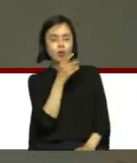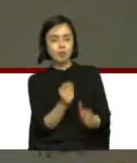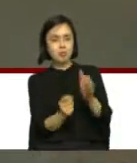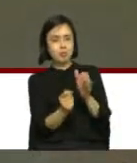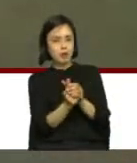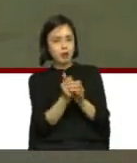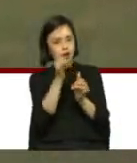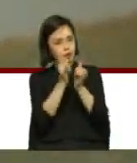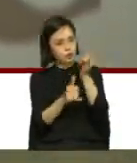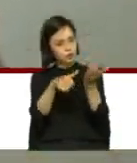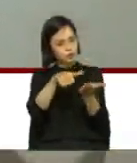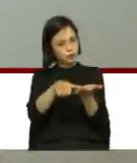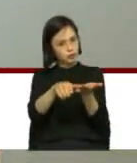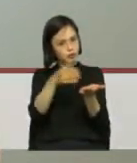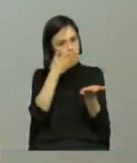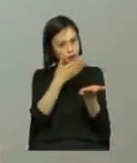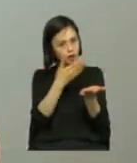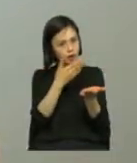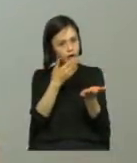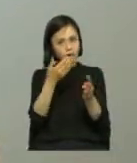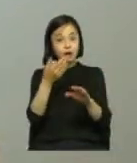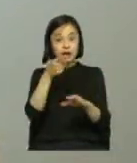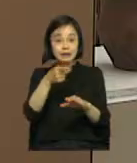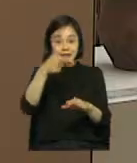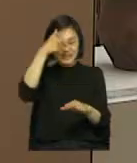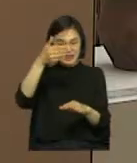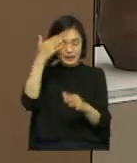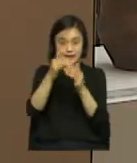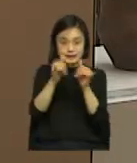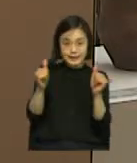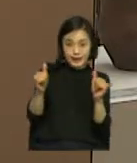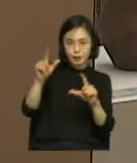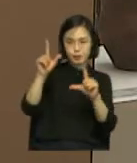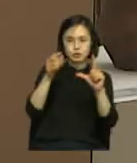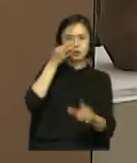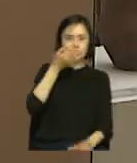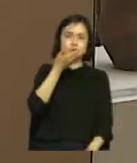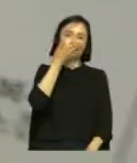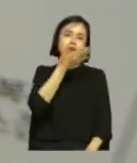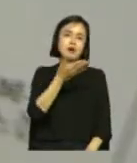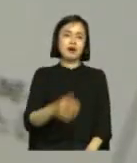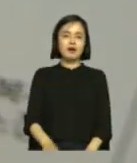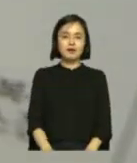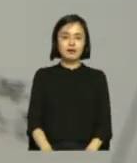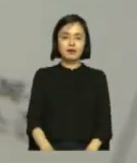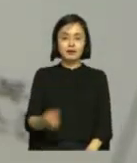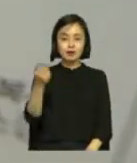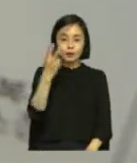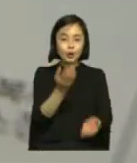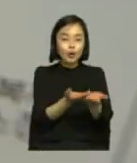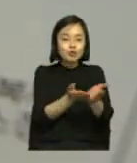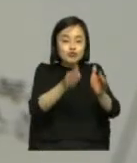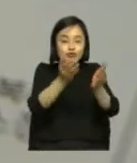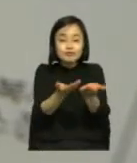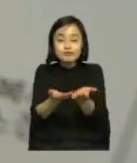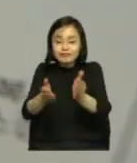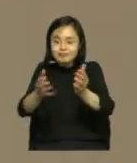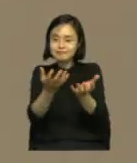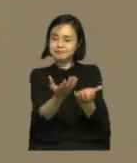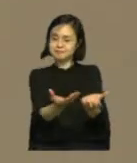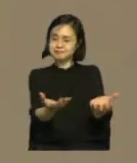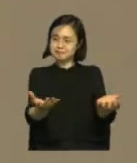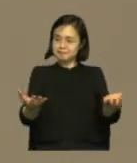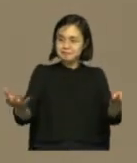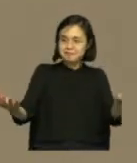했다는 증거가 될 수 있기 때문입니다 이외에도 전세계에서 출토된 각종 토기 들도 전시돼 선사시대의 고대인들의